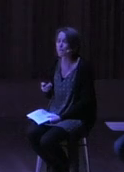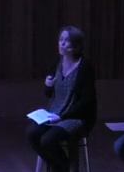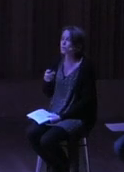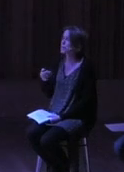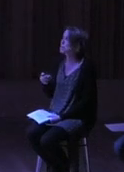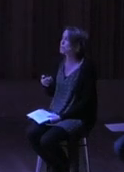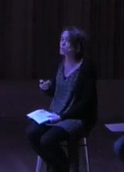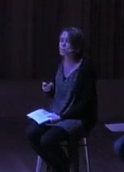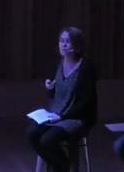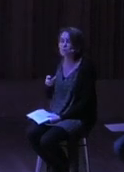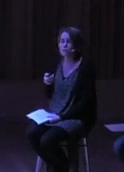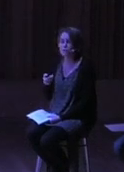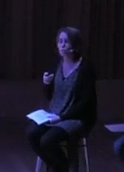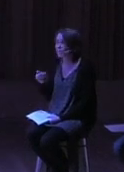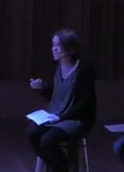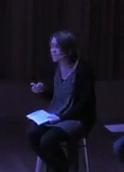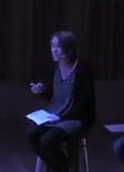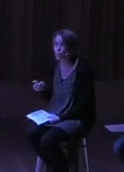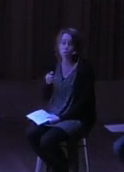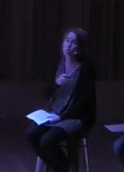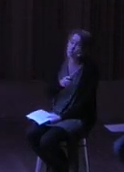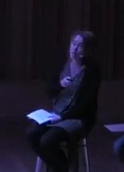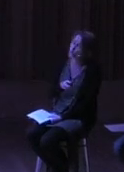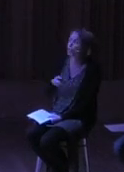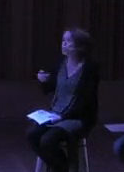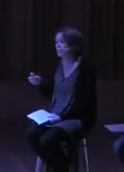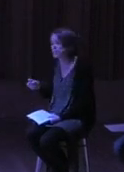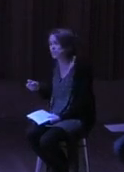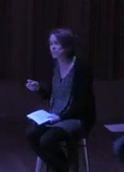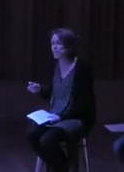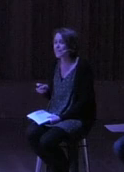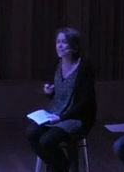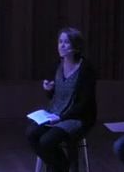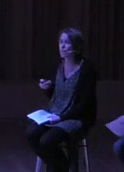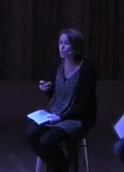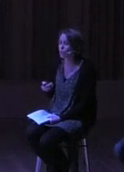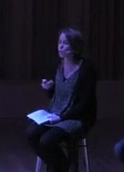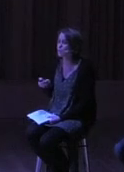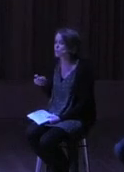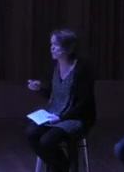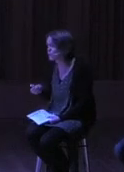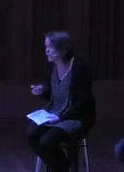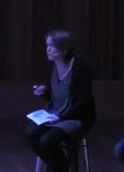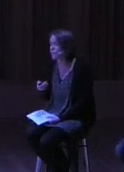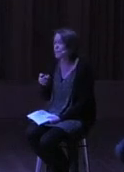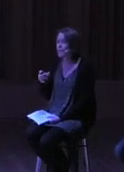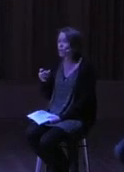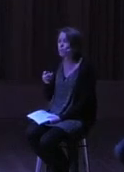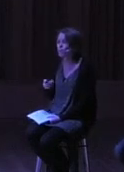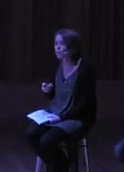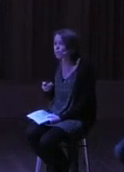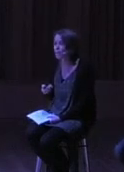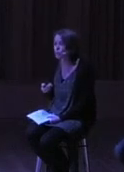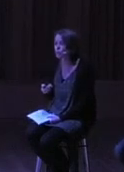clima. Nosaltres tenim pluges que són torrencials, o són mínimes o són torrencials, i aquesta aigua, com es reutilitza i